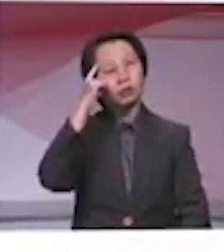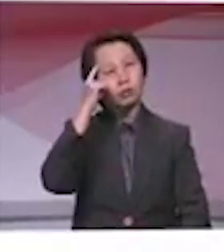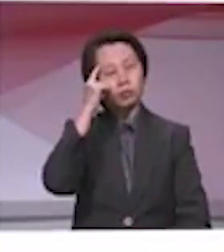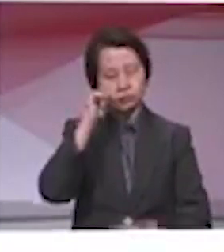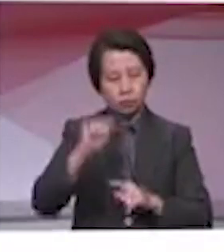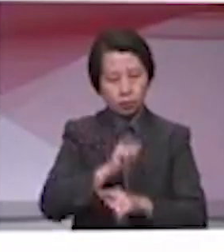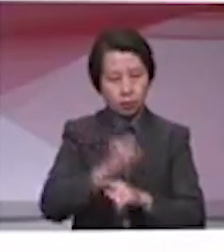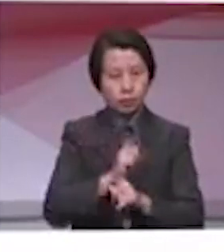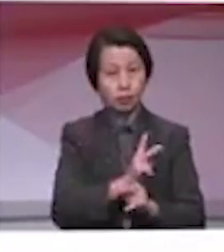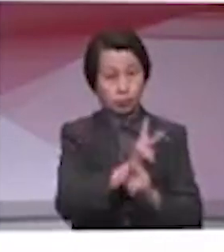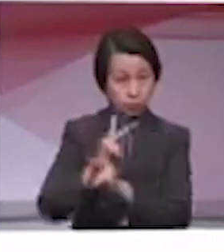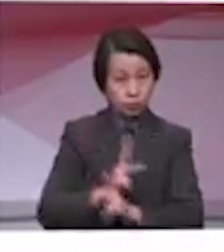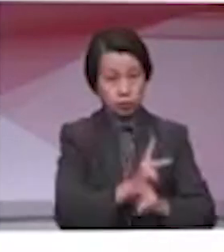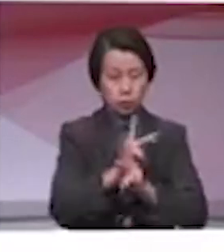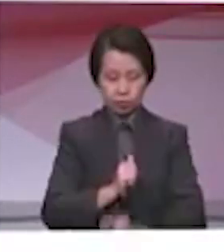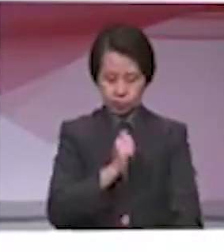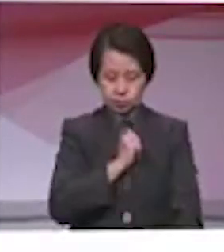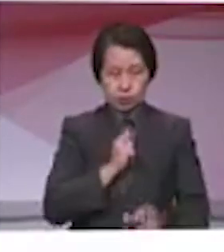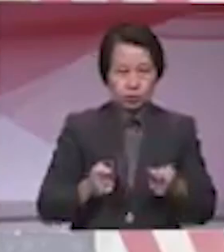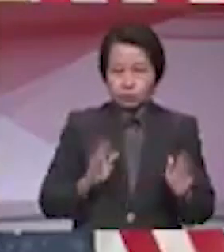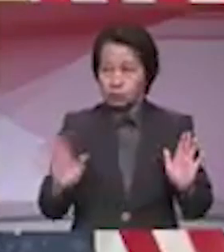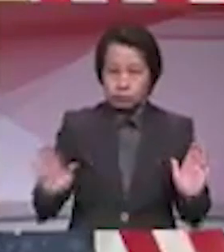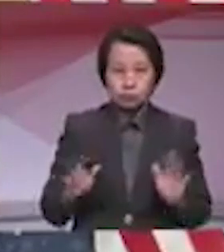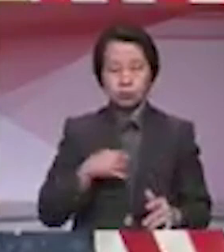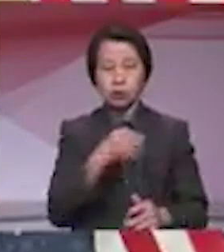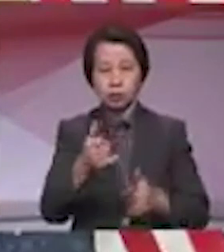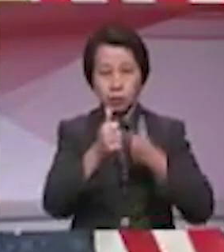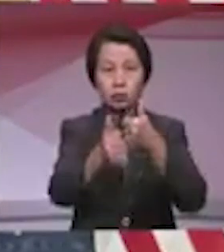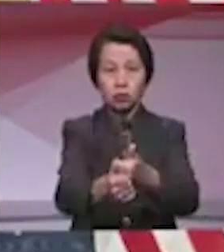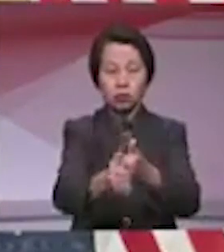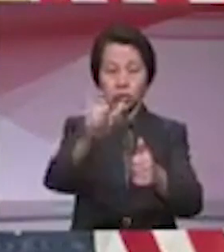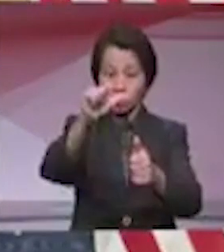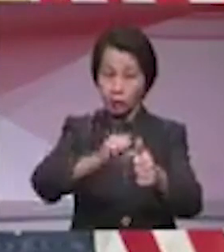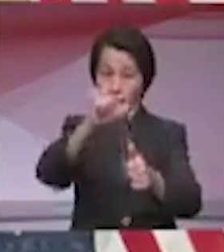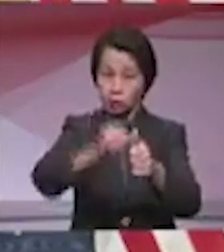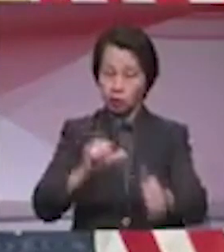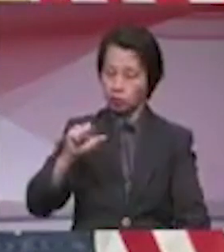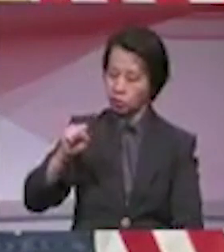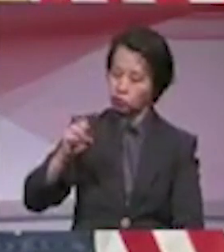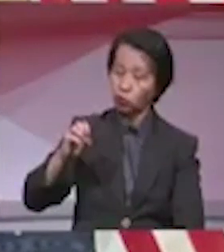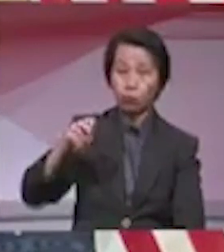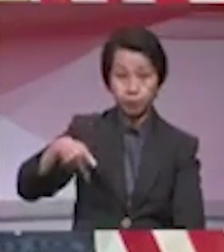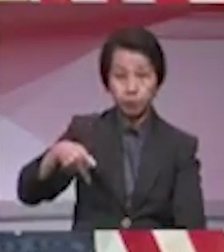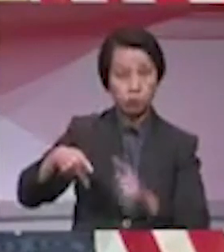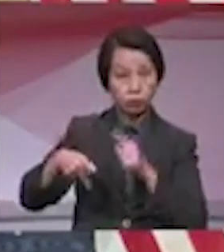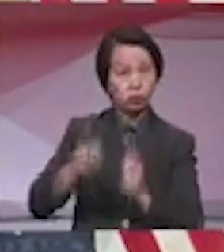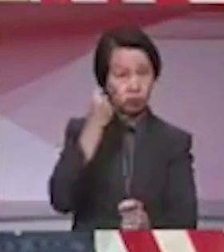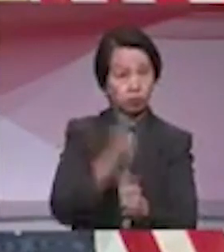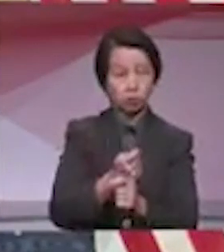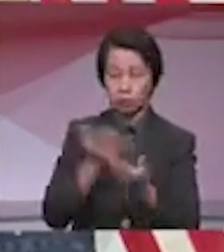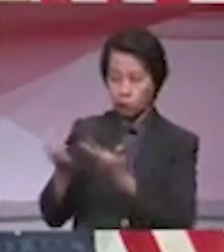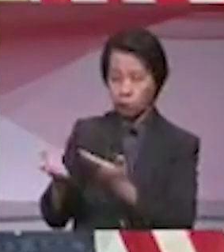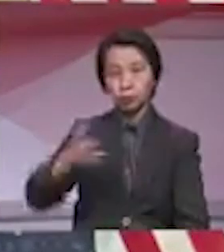mengamalkan penjagaan kendiri dan sentiasa patuhi setiap SOP yang telah ditetapkan